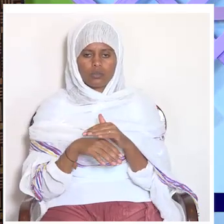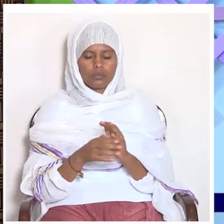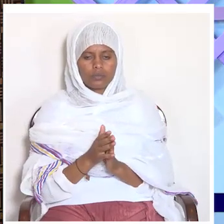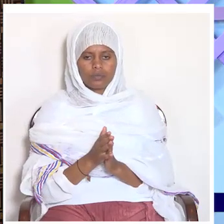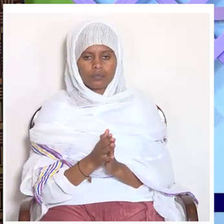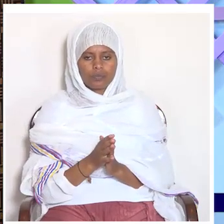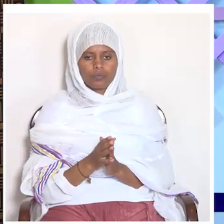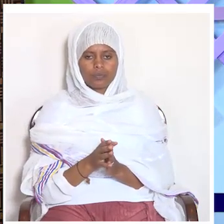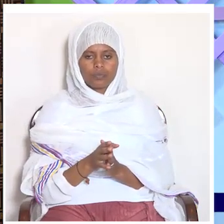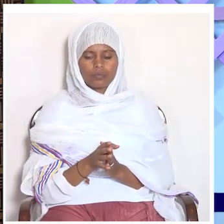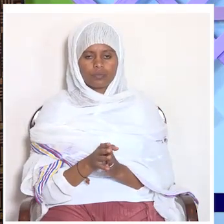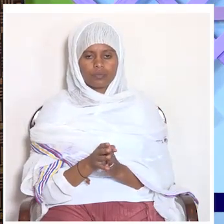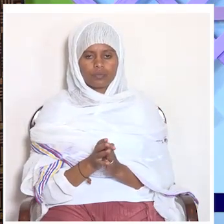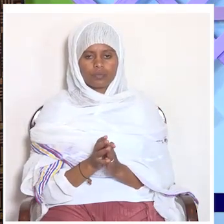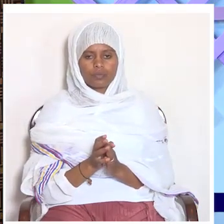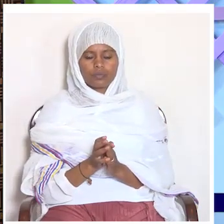ታሪክና ክንመጽእ